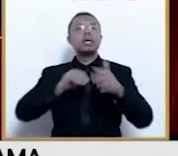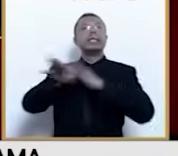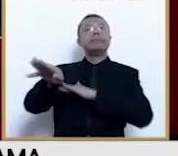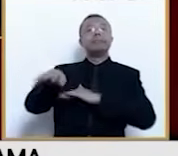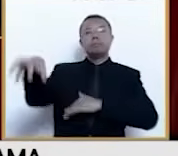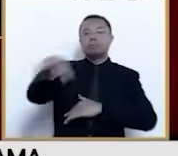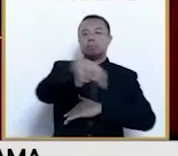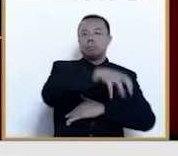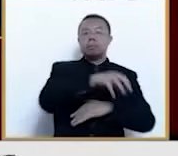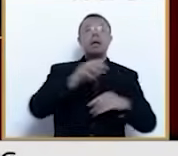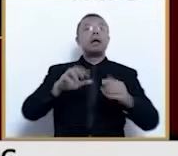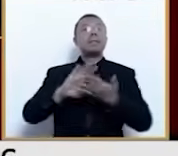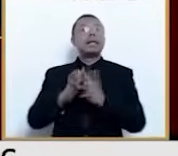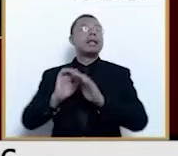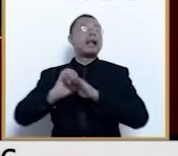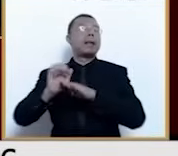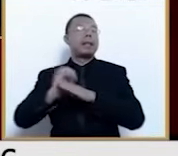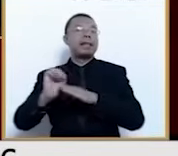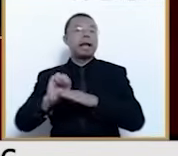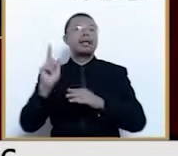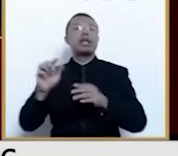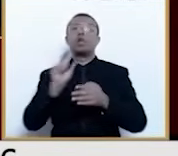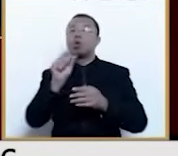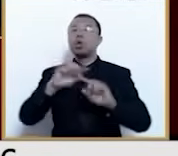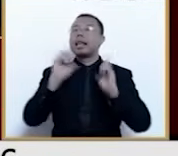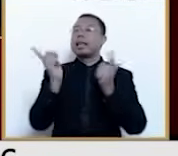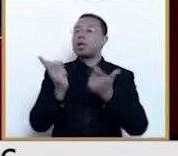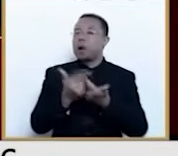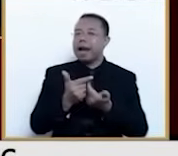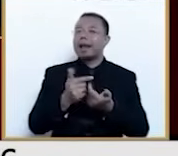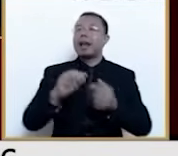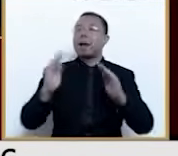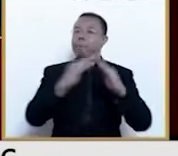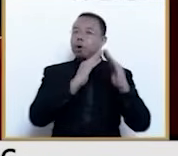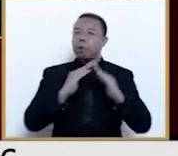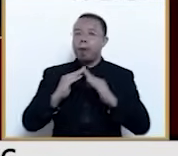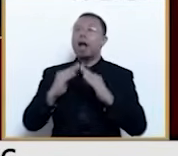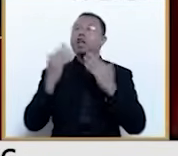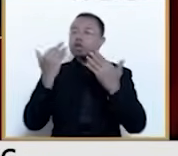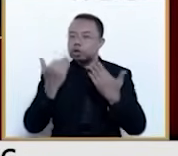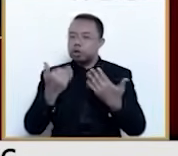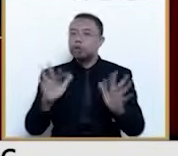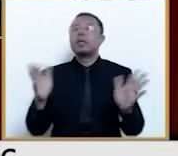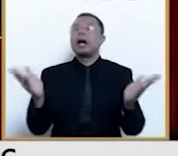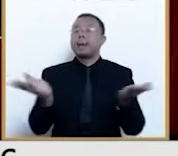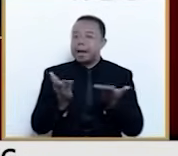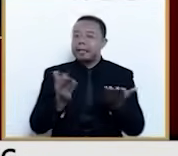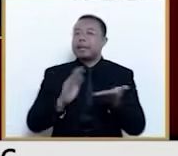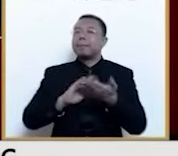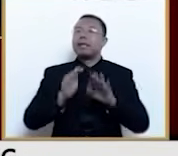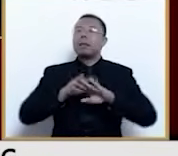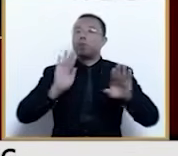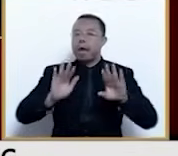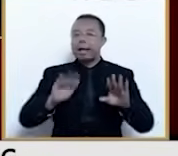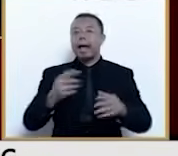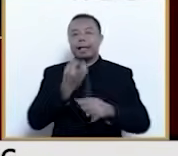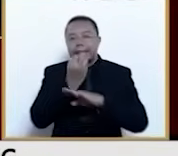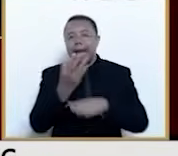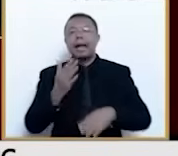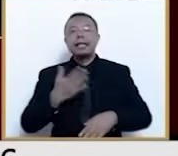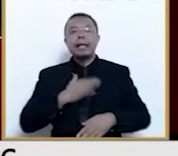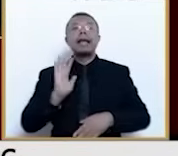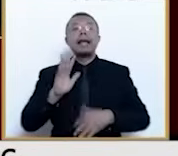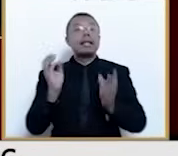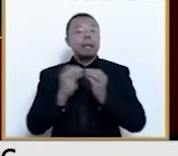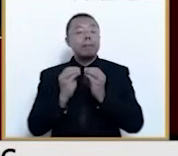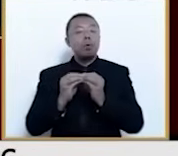sampah, dan itu menjadi pelatihan satu ekosistem dari sebuah perumahan yang memang ada di sekitar ini. Jadi mungkin saran saya, nanti kita